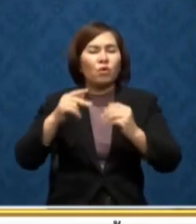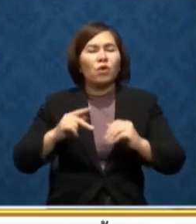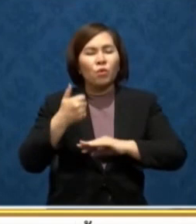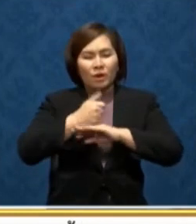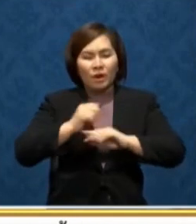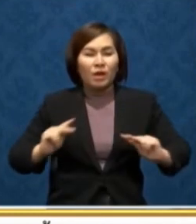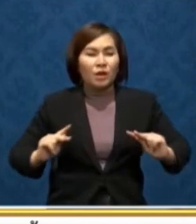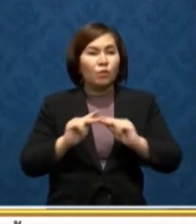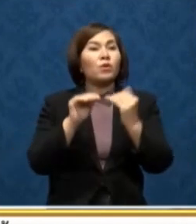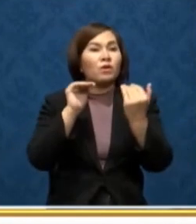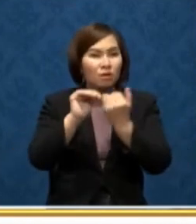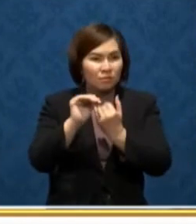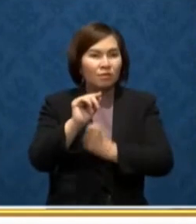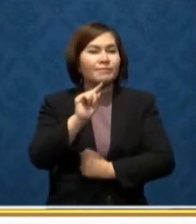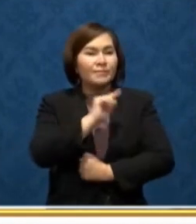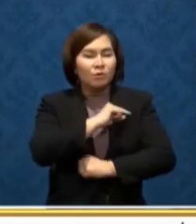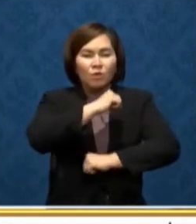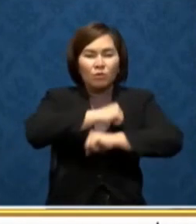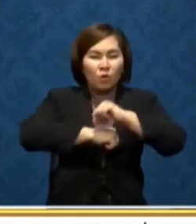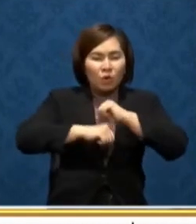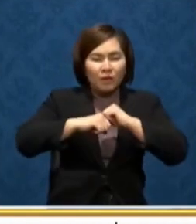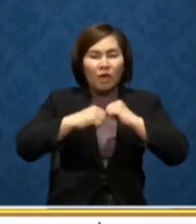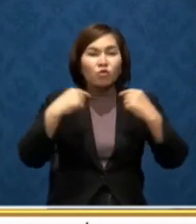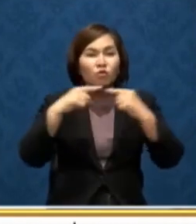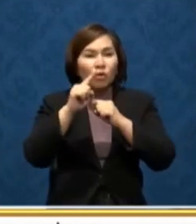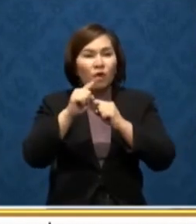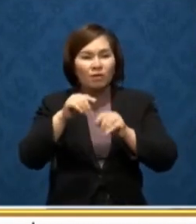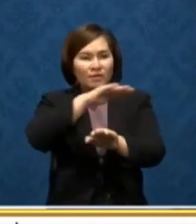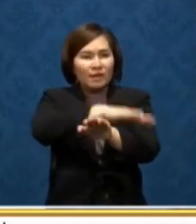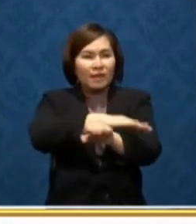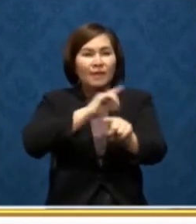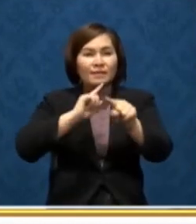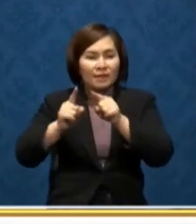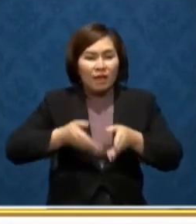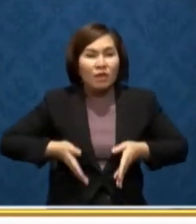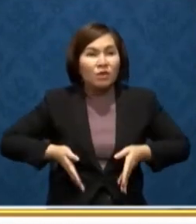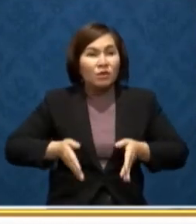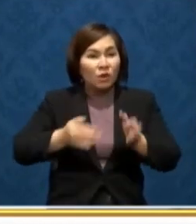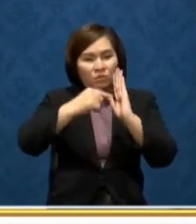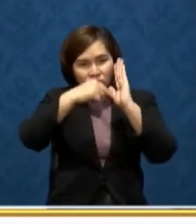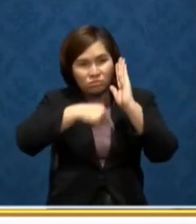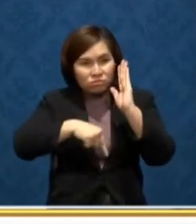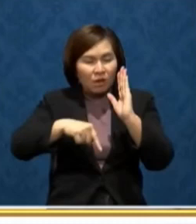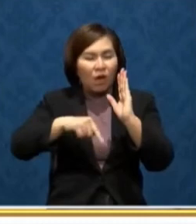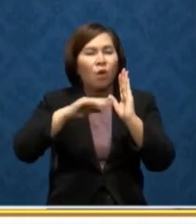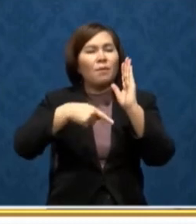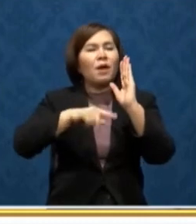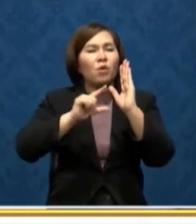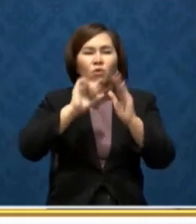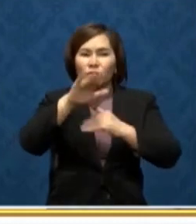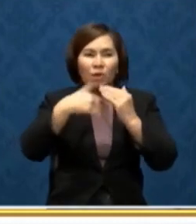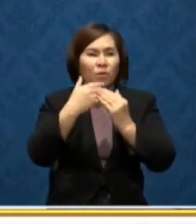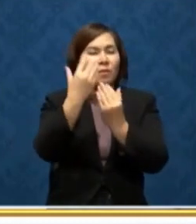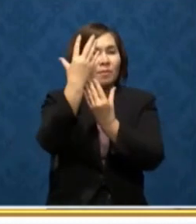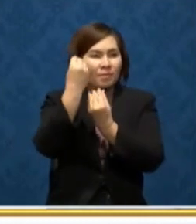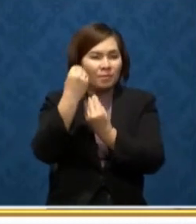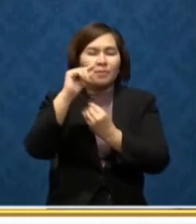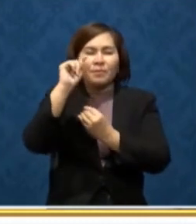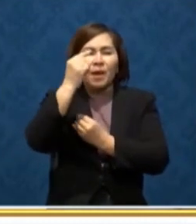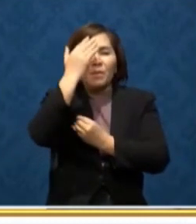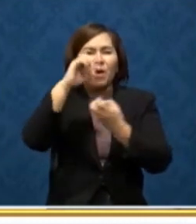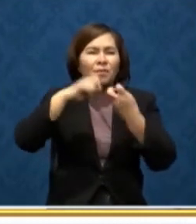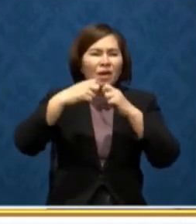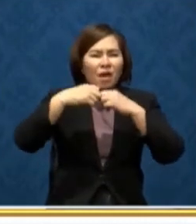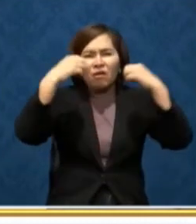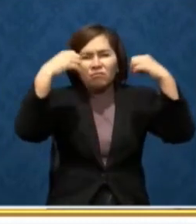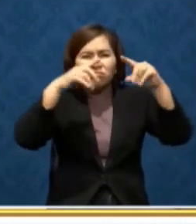เพื่อให้ก่อสร้างปรับรุงไฟจราจรทางแยกบนถนนเอเชีทุกแยกในพัฒรุงซึ่มีปัญห